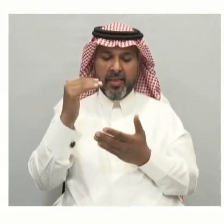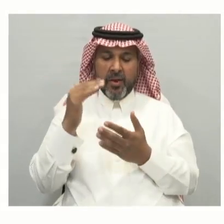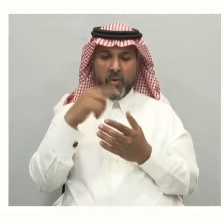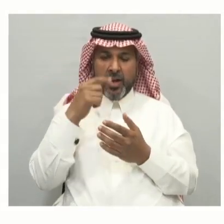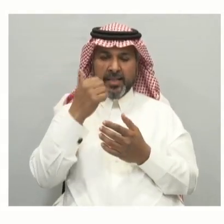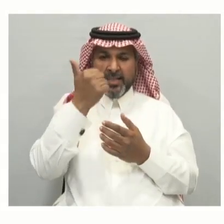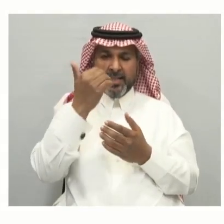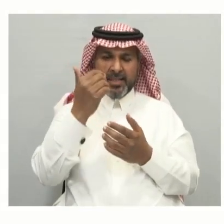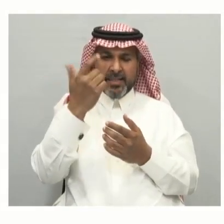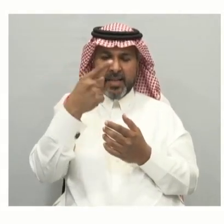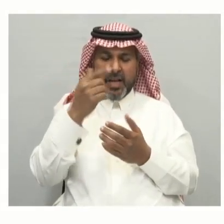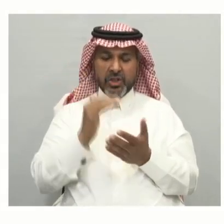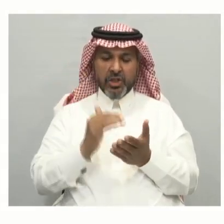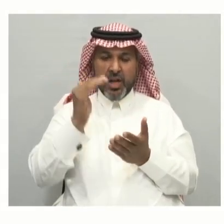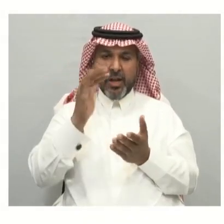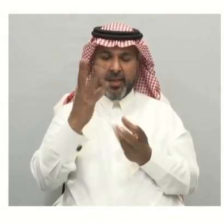ثلاثه اذا